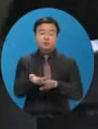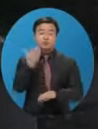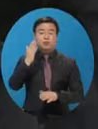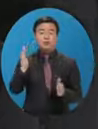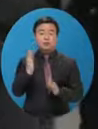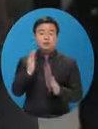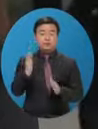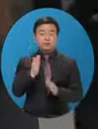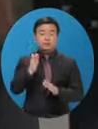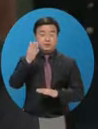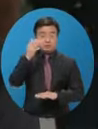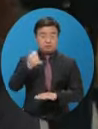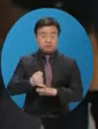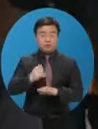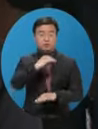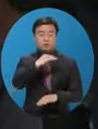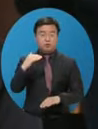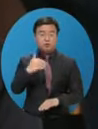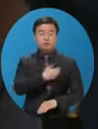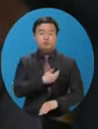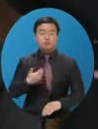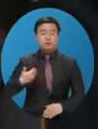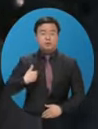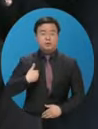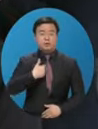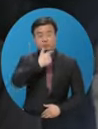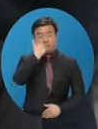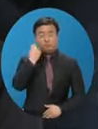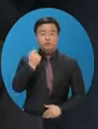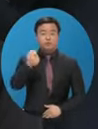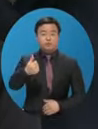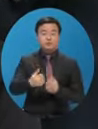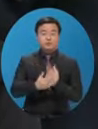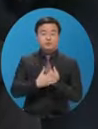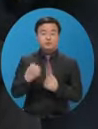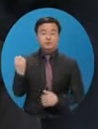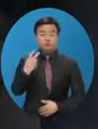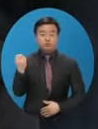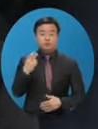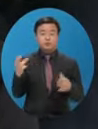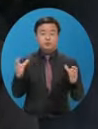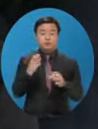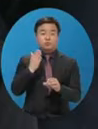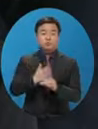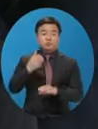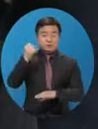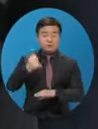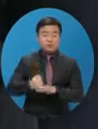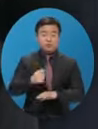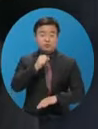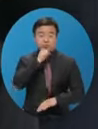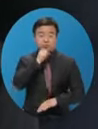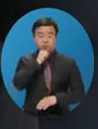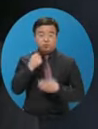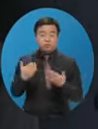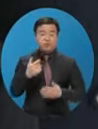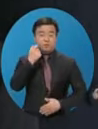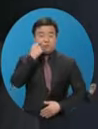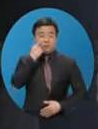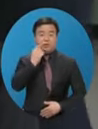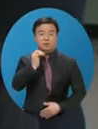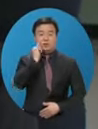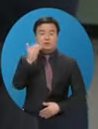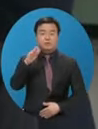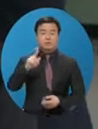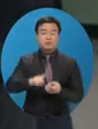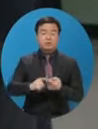기준을 충족하는 학생 수가 적어서 수시에서 이제 수능 최저를 충족시킬 수 없는 학생들이 생겼는데 올해 이제 통합해서 보니까